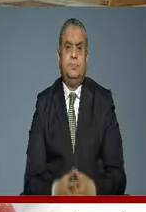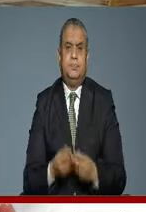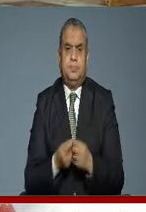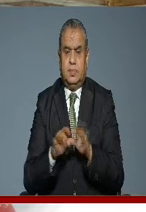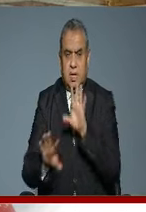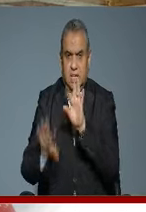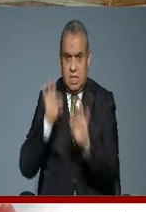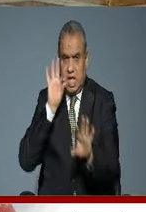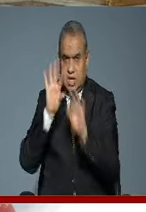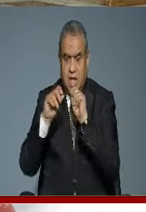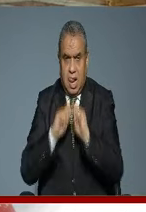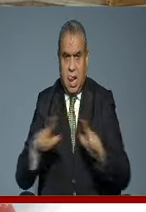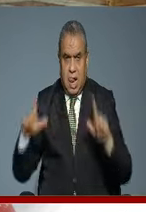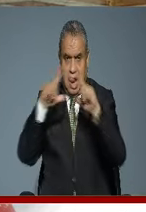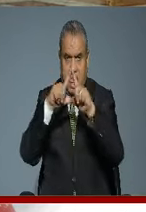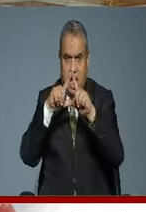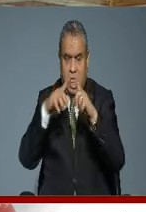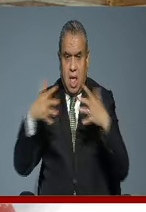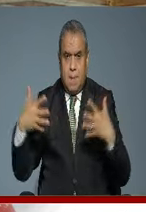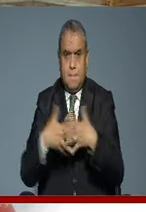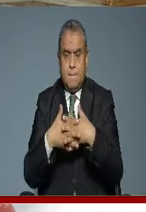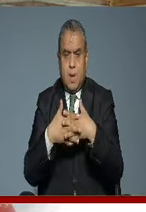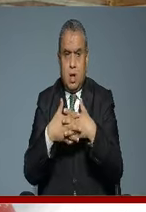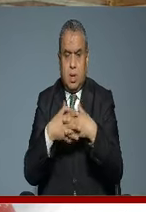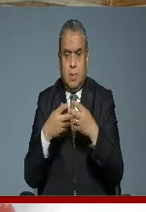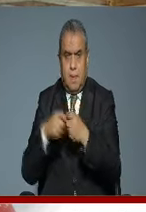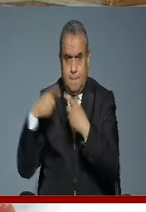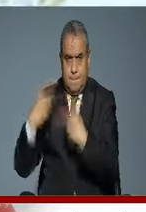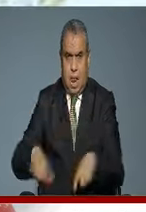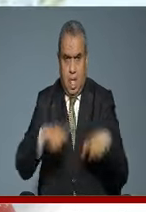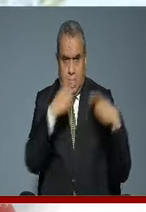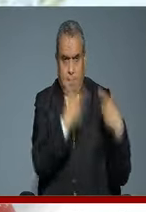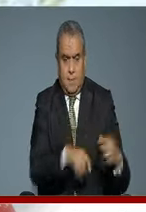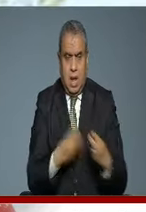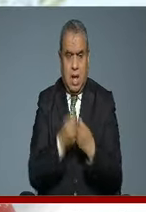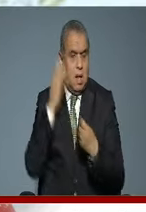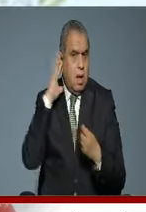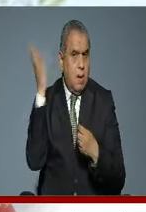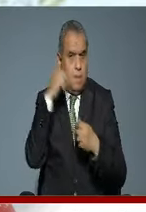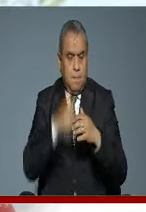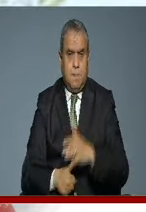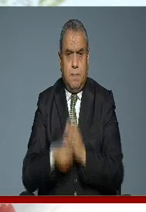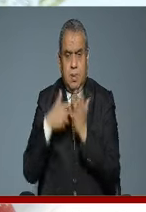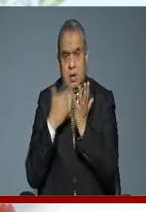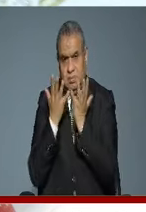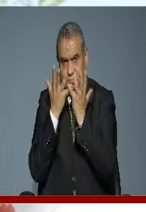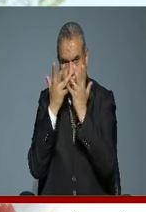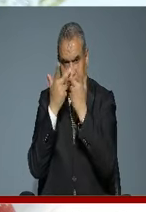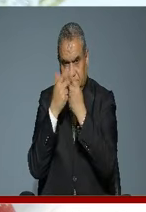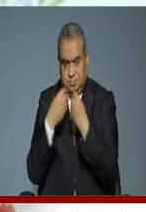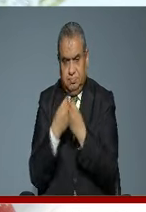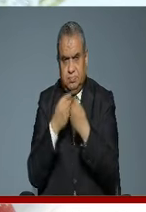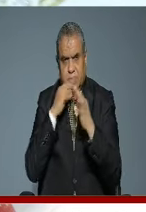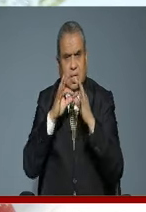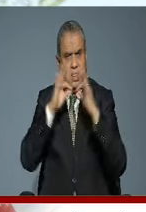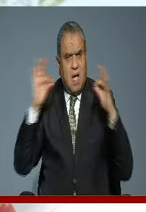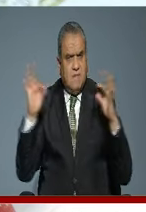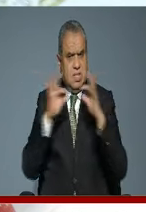لجنة مشتركة على مستوى البلدين على أعلى مستوى لتنسيق موضوعات التعاون